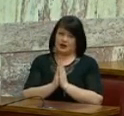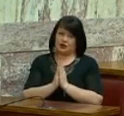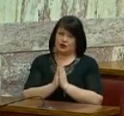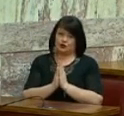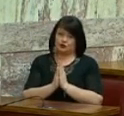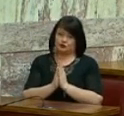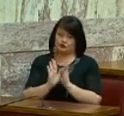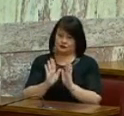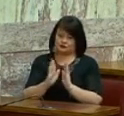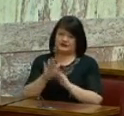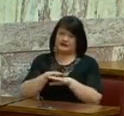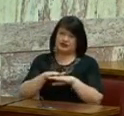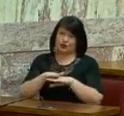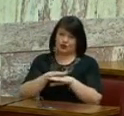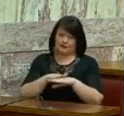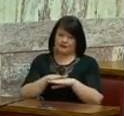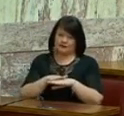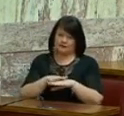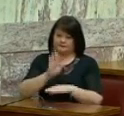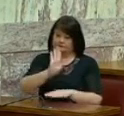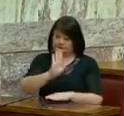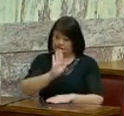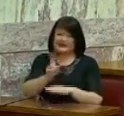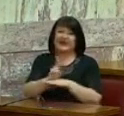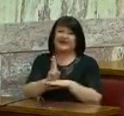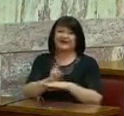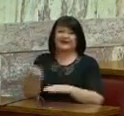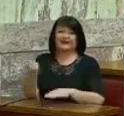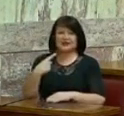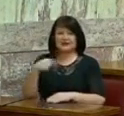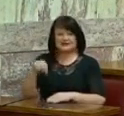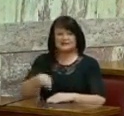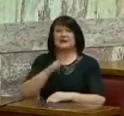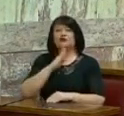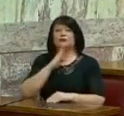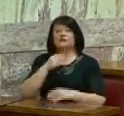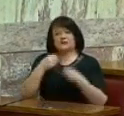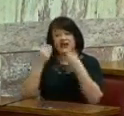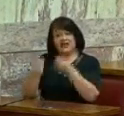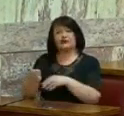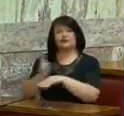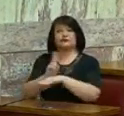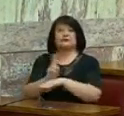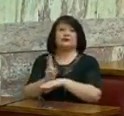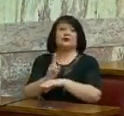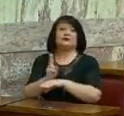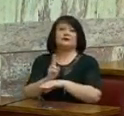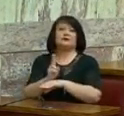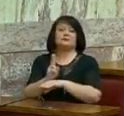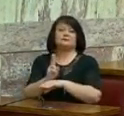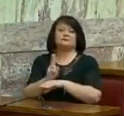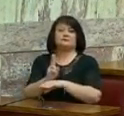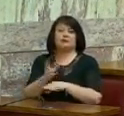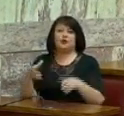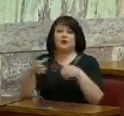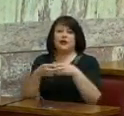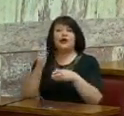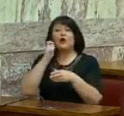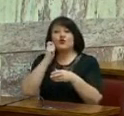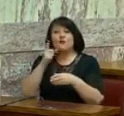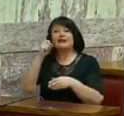Τραγάκη, με συγχωρείτε. Με έγγραφο σήμερα το μεσημέρι το δώσατε από την κοινοβουλευτική σας ομάδα με τα ονόματα των